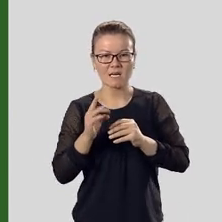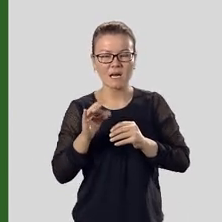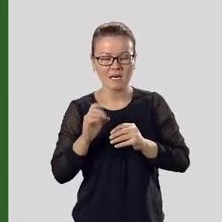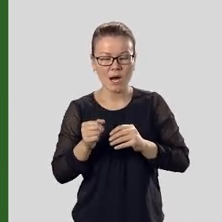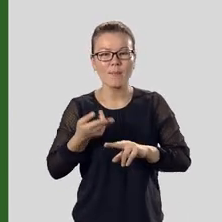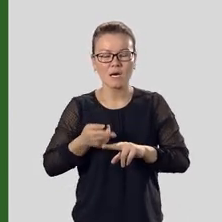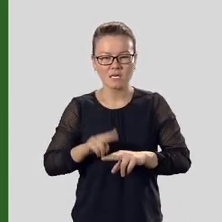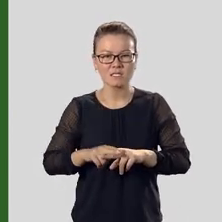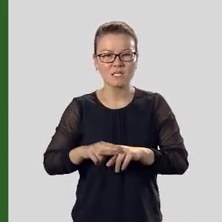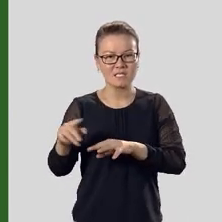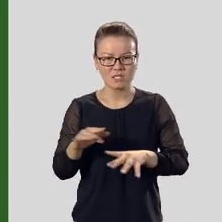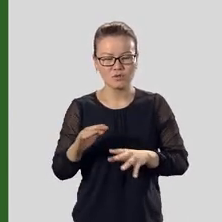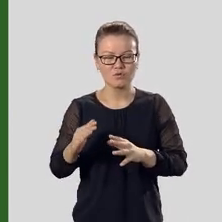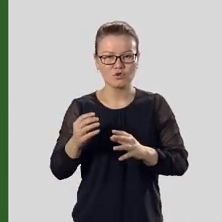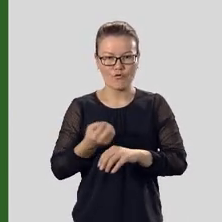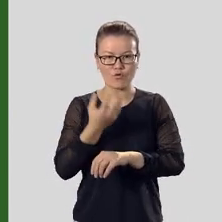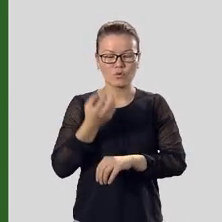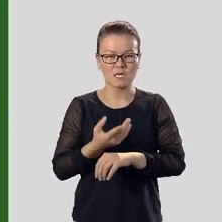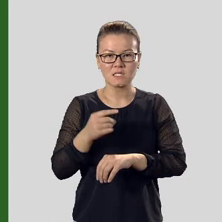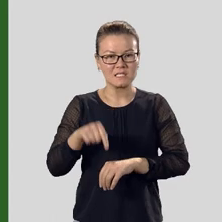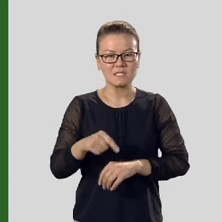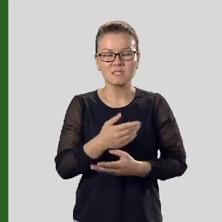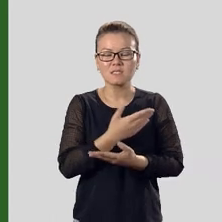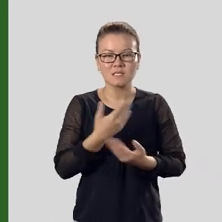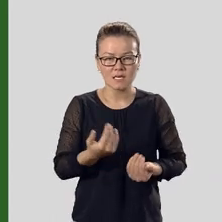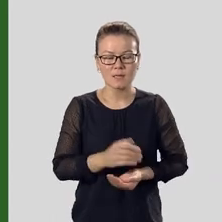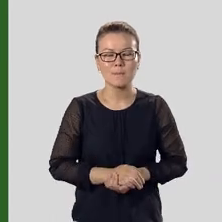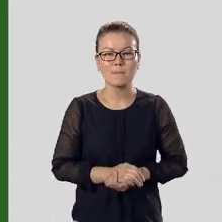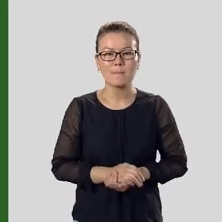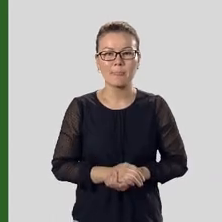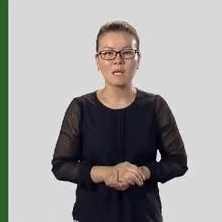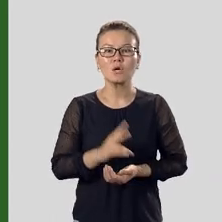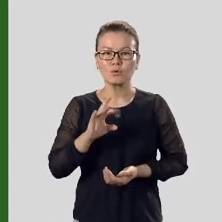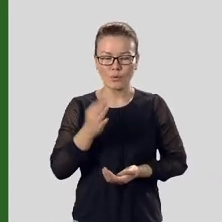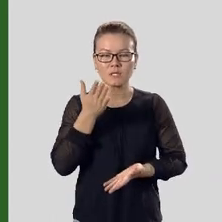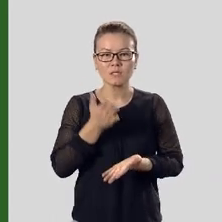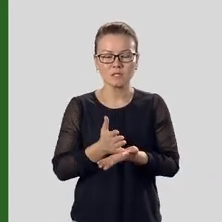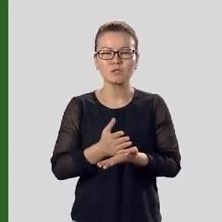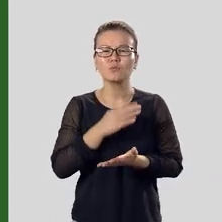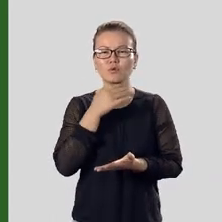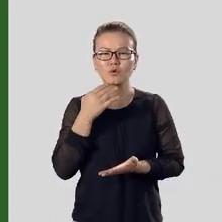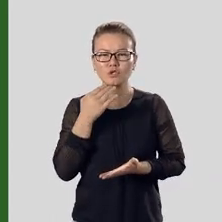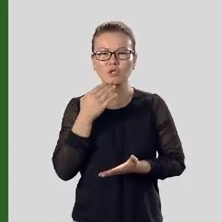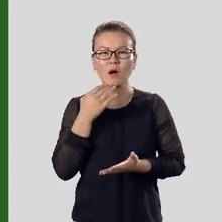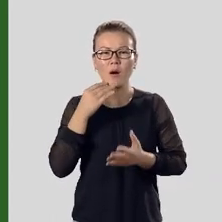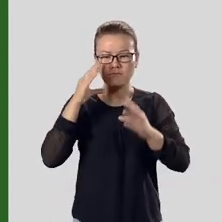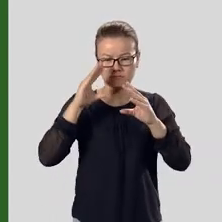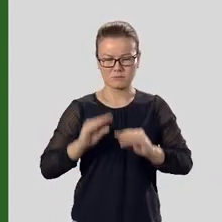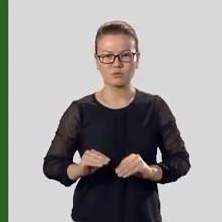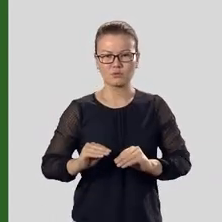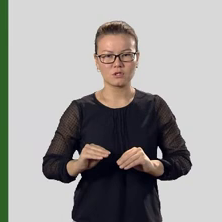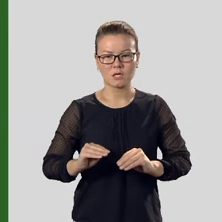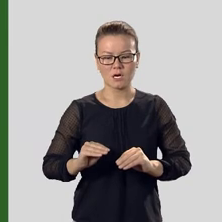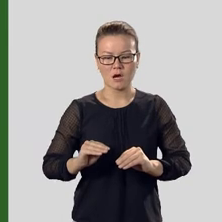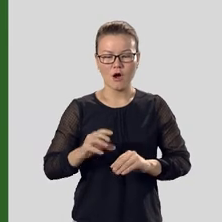Поэтому действующих вулканов здесь почти нет. Зато есть множество потухших вулканов.